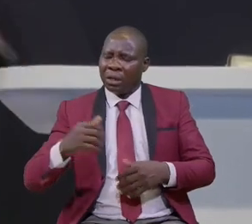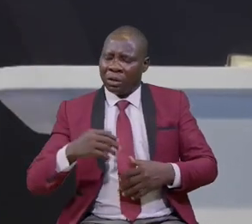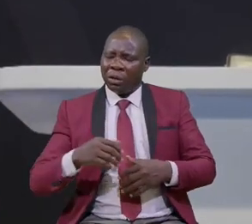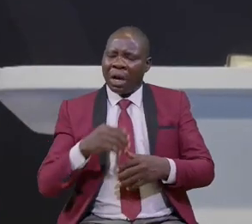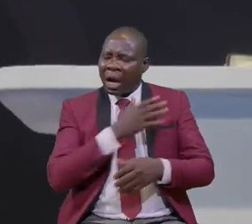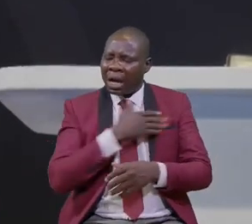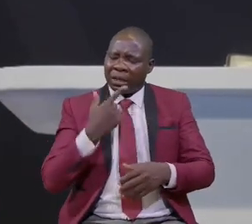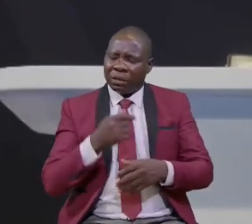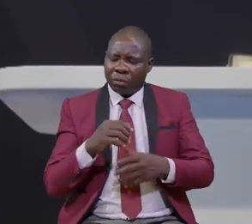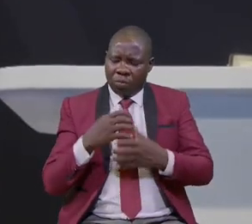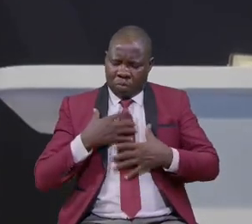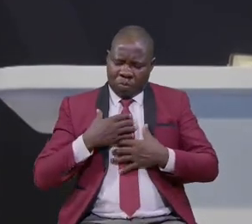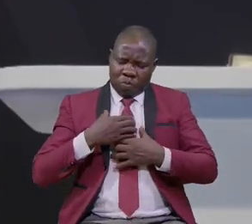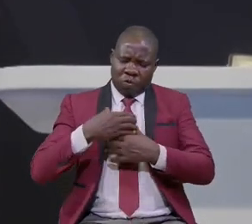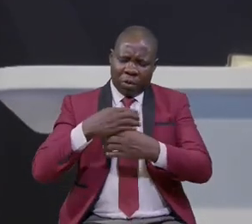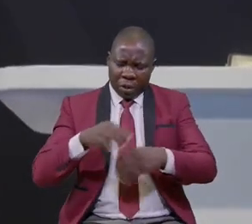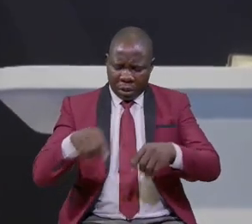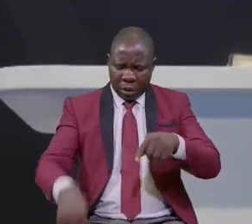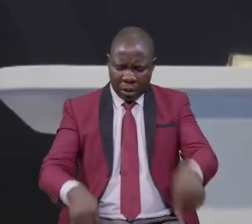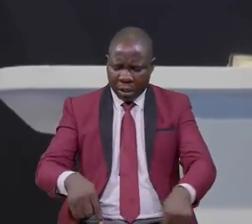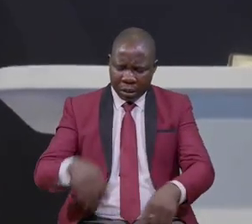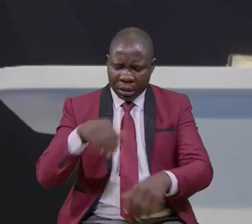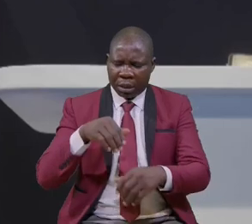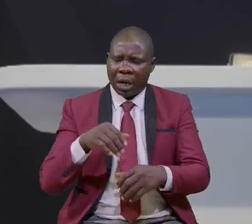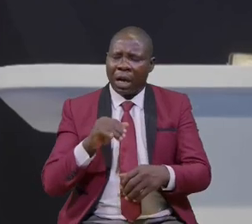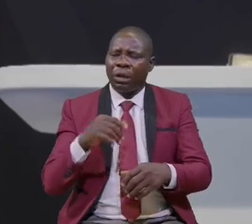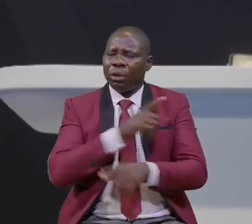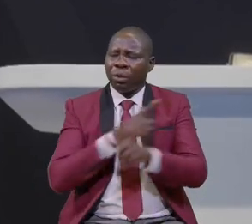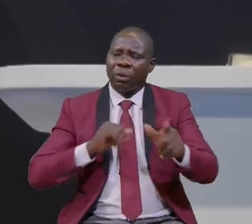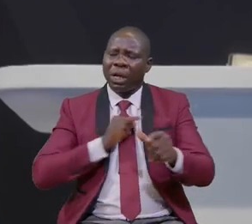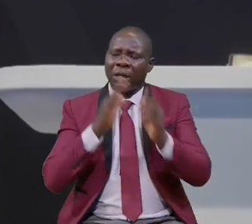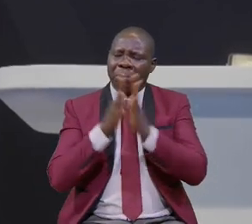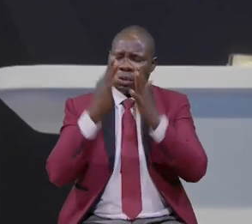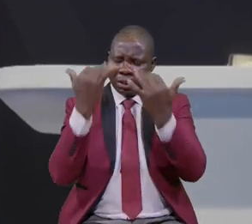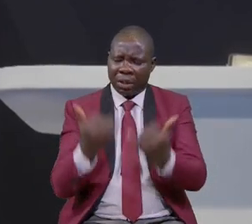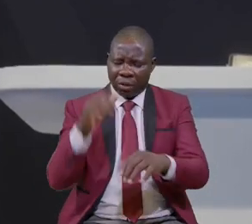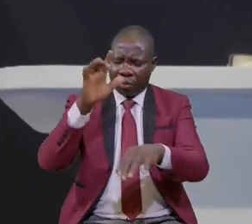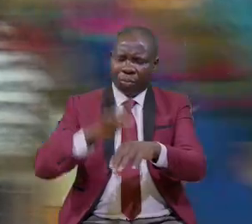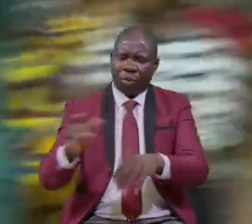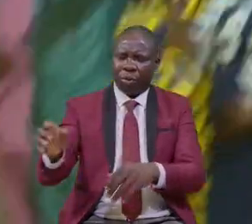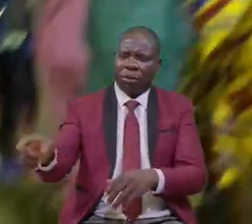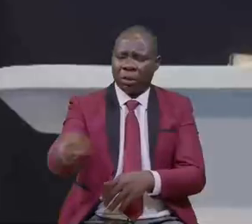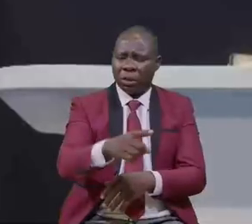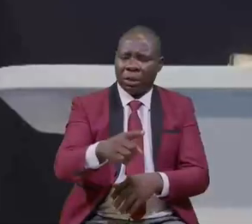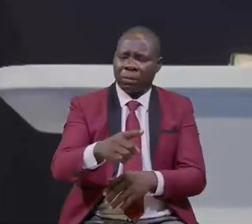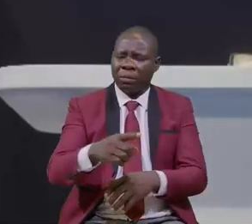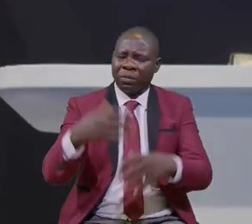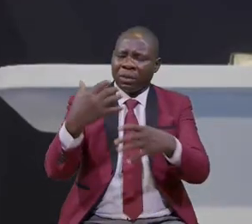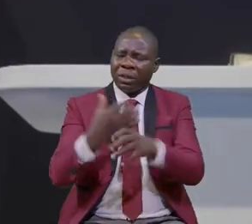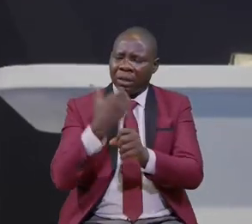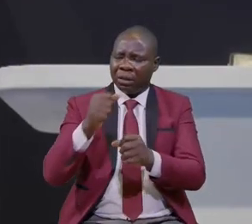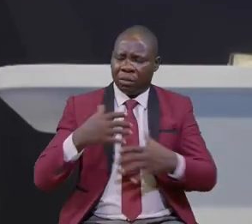éléphantiasist enflement au pied comme un ballon seigneur je prie maintenant touche-les hate